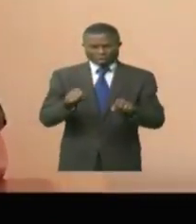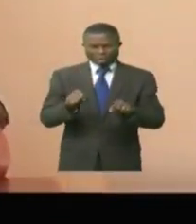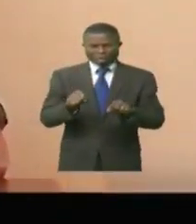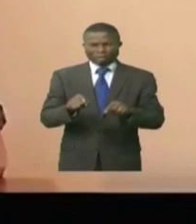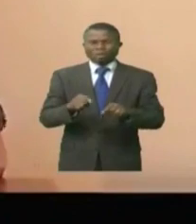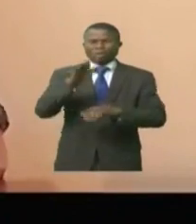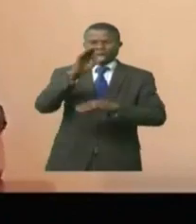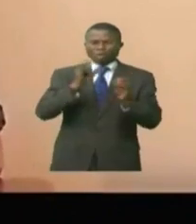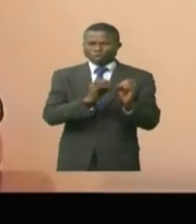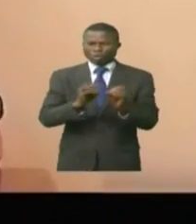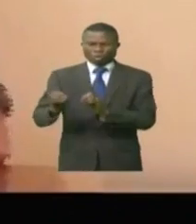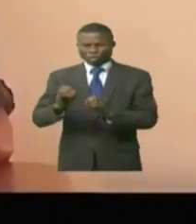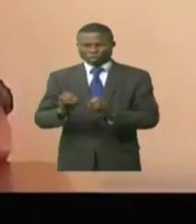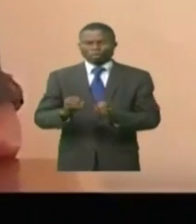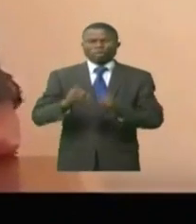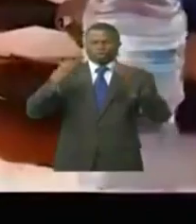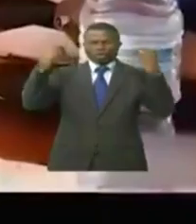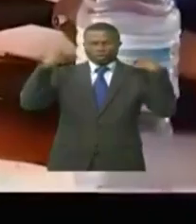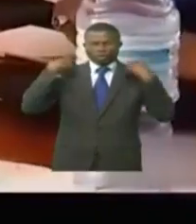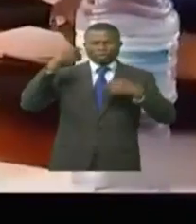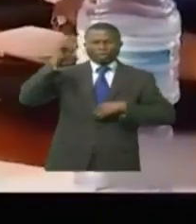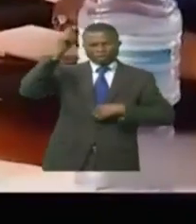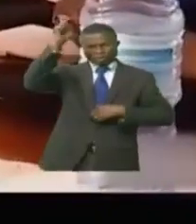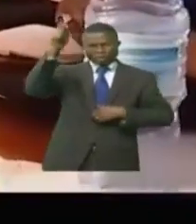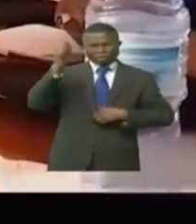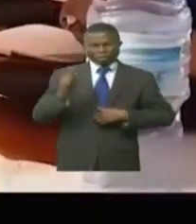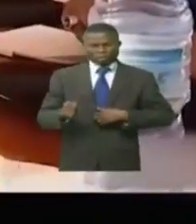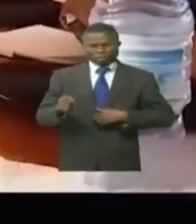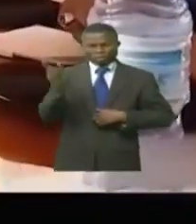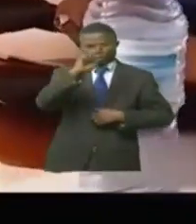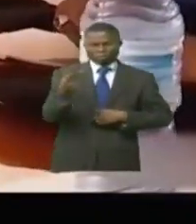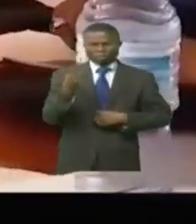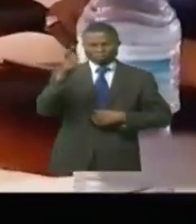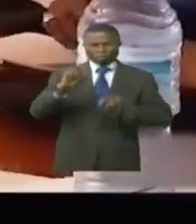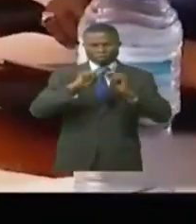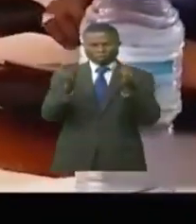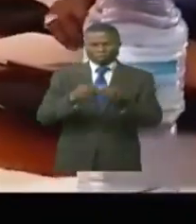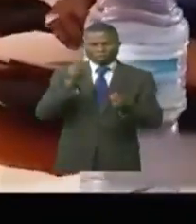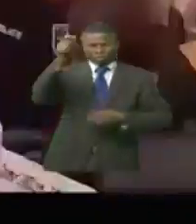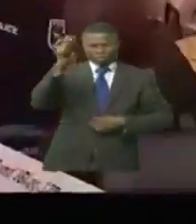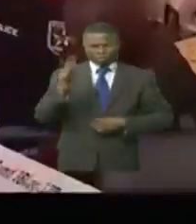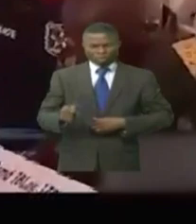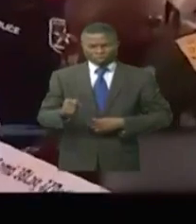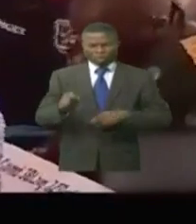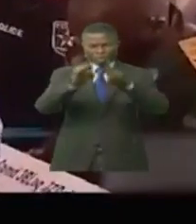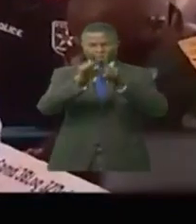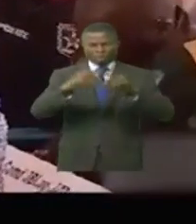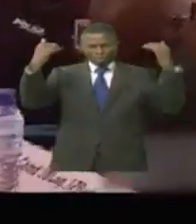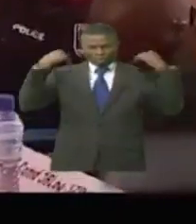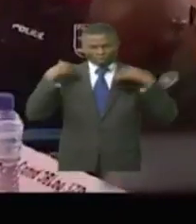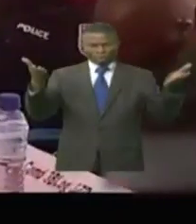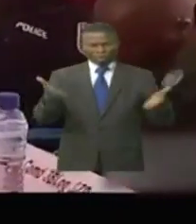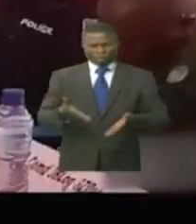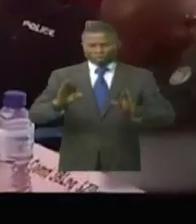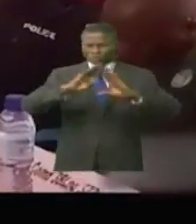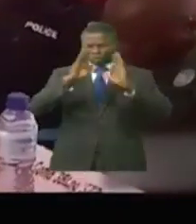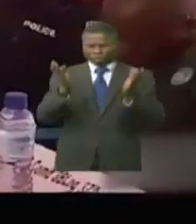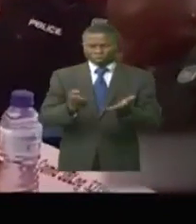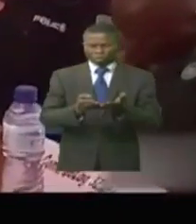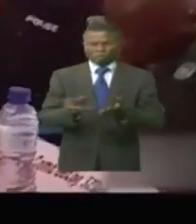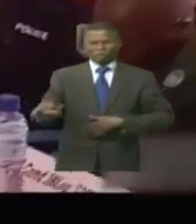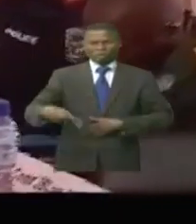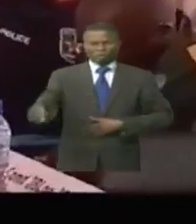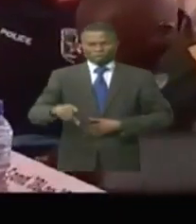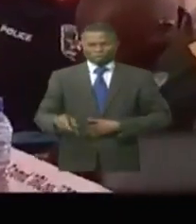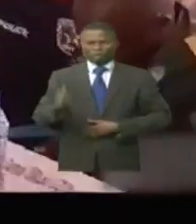stratégique convoquée à l'office du commandant de l'état-major de la 31e région militaire et commandant en place de l'ensemble de la province